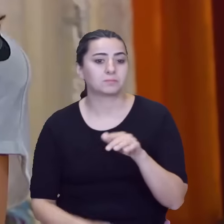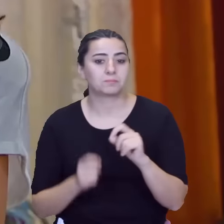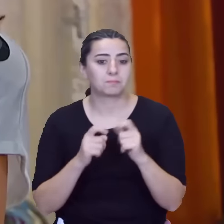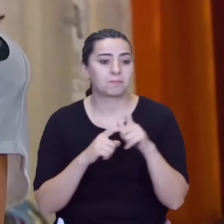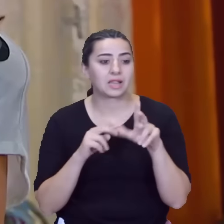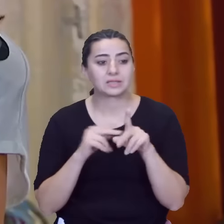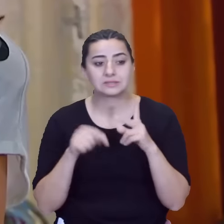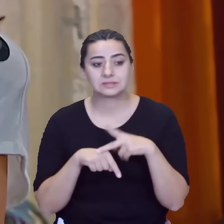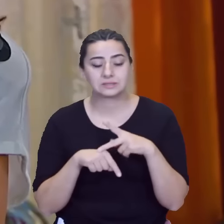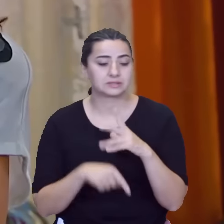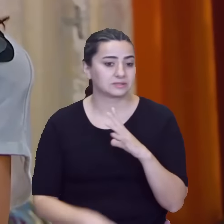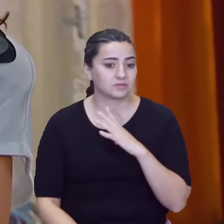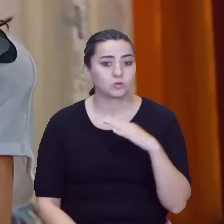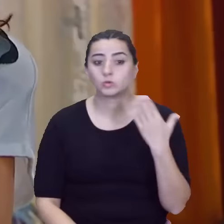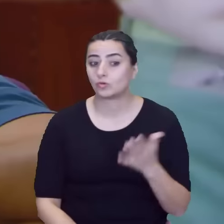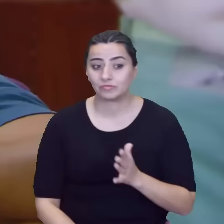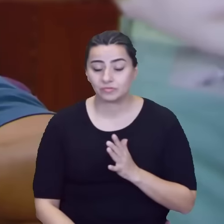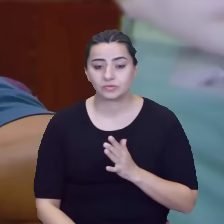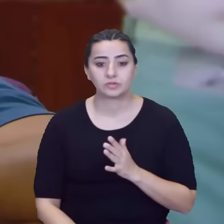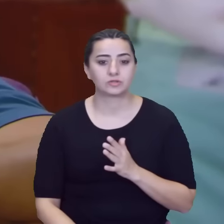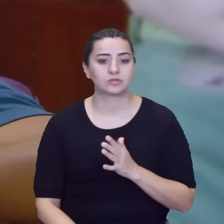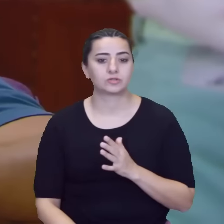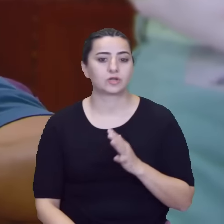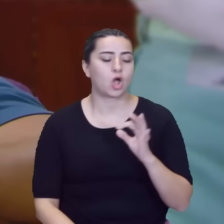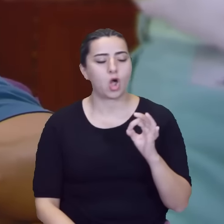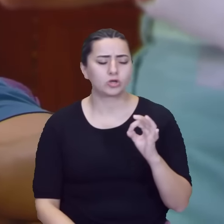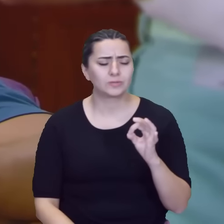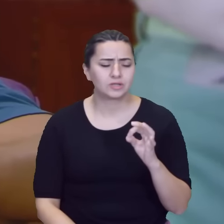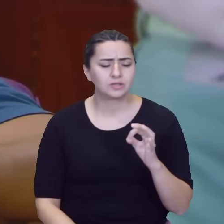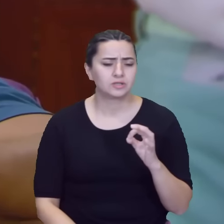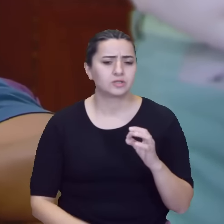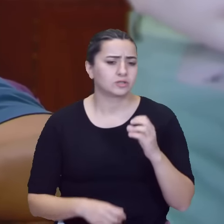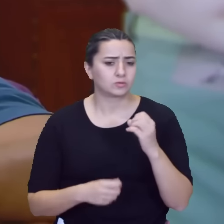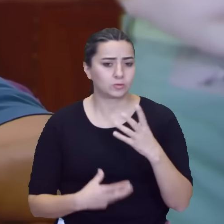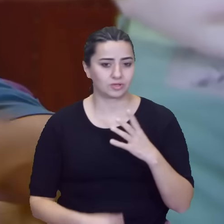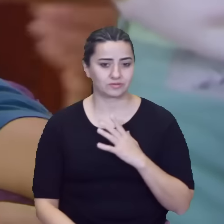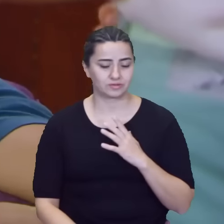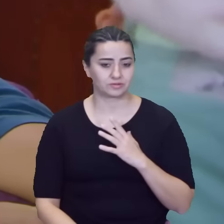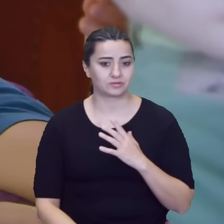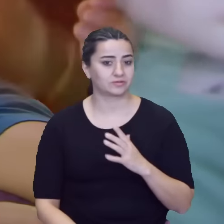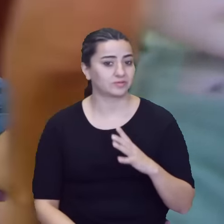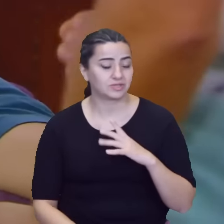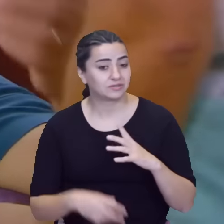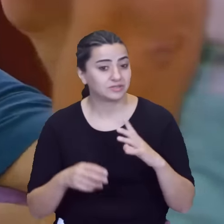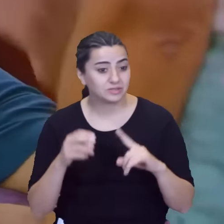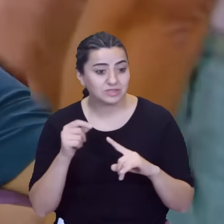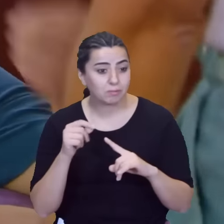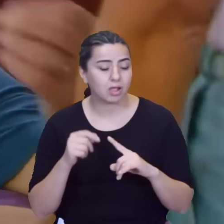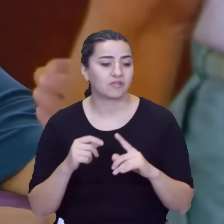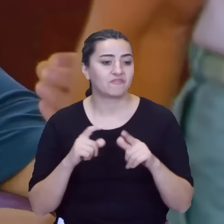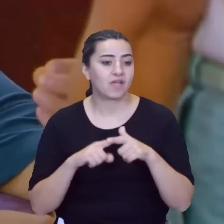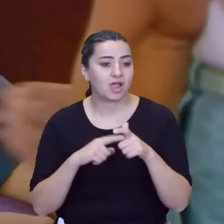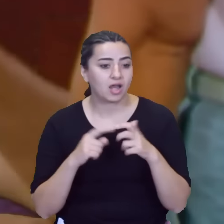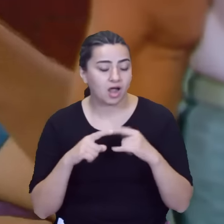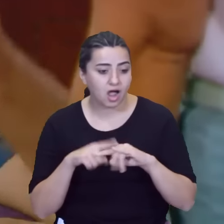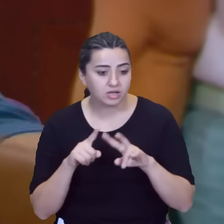var. Sonrasında ne var biliyor musun? Osman'ı, Gülden'ı. Varsayalım İsmail var ya. Ferhan Şensoy